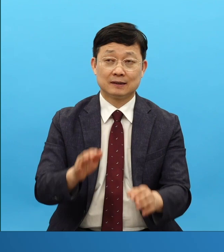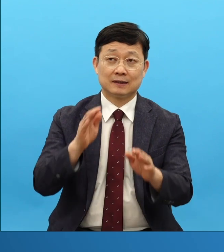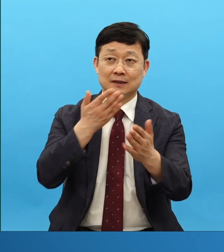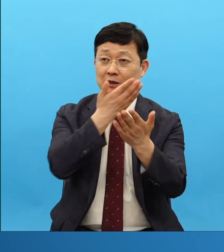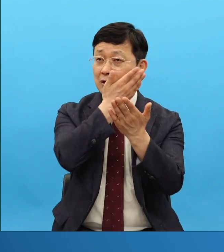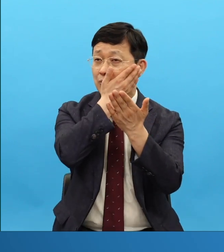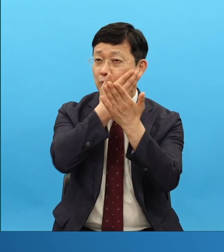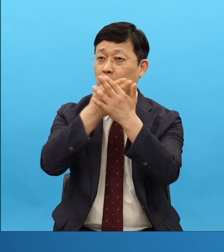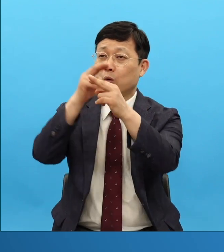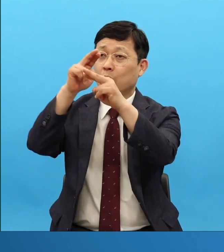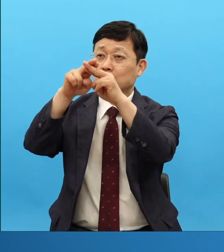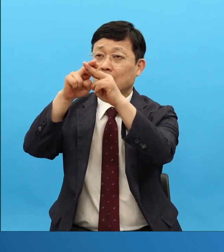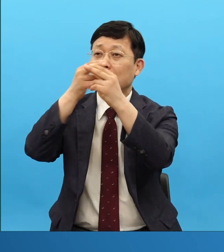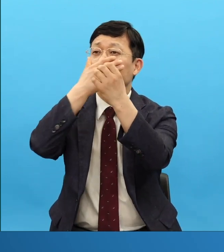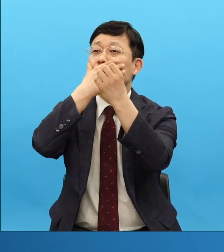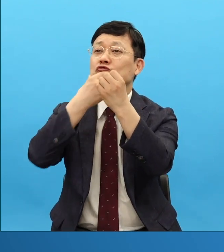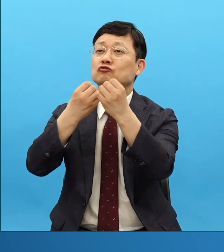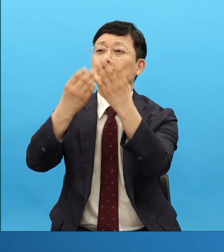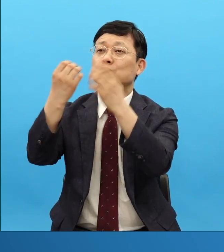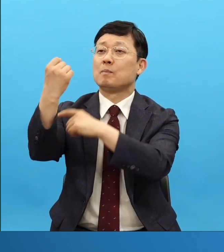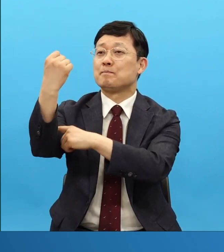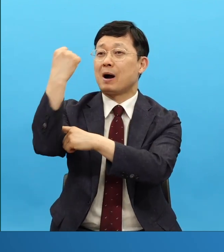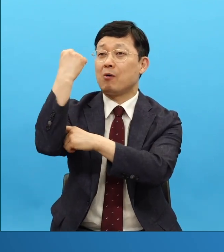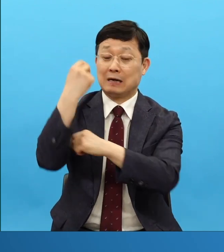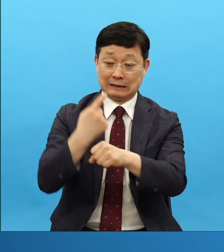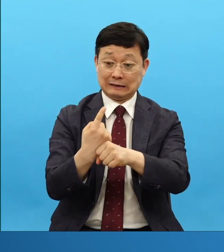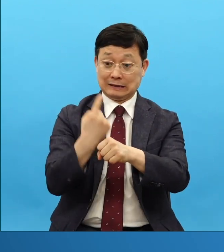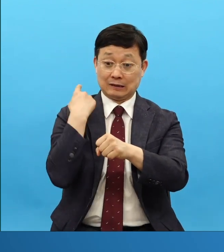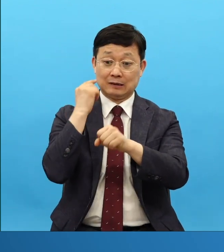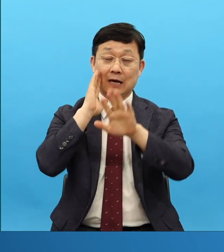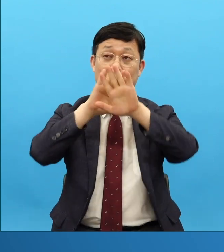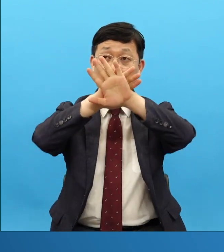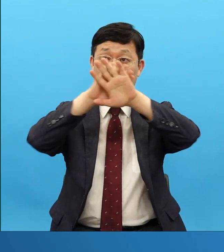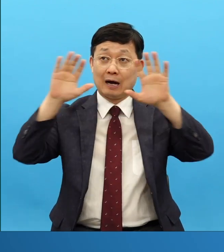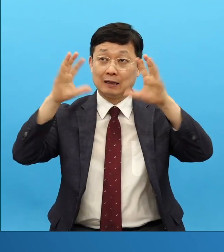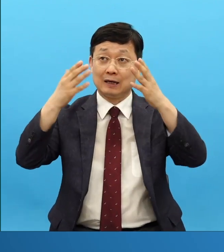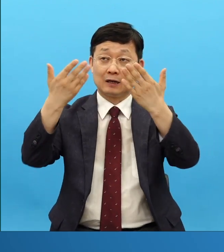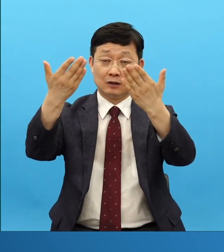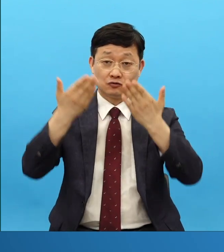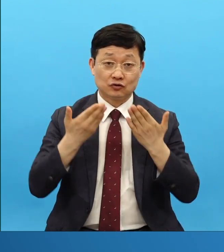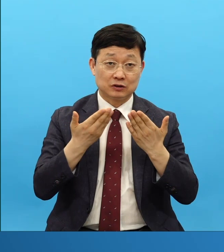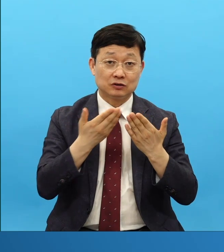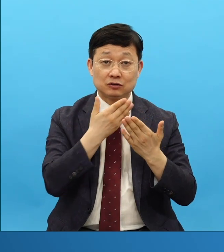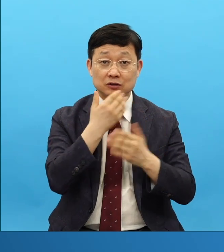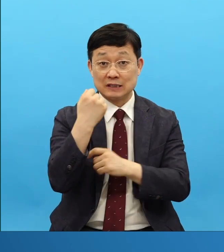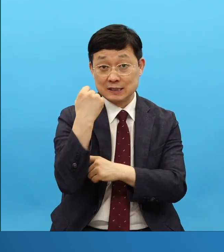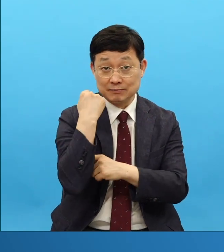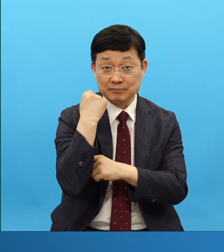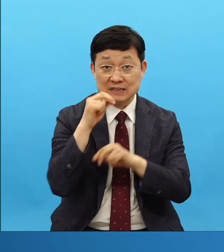why this 작년 year's theme 지난번 주제는 헤븐리 파워가 나온 겁니다. is thronely power. Last year was heavenly power. 이